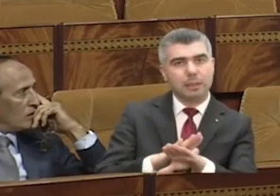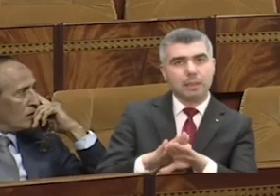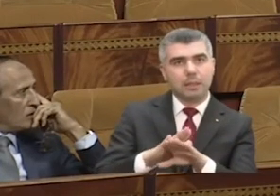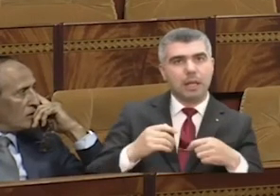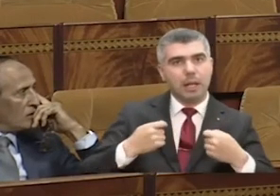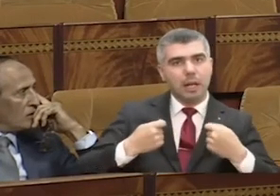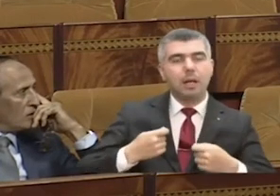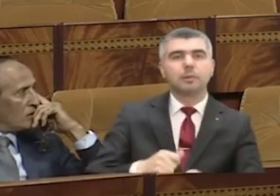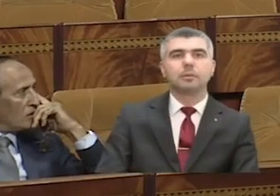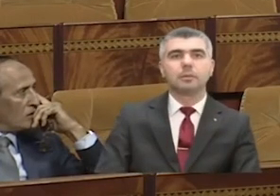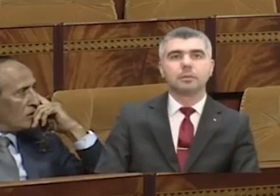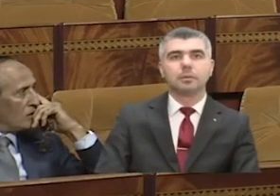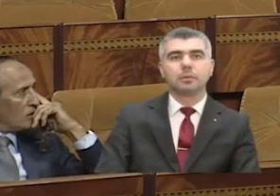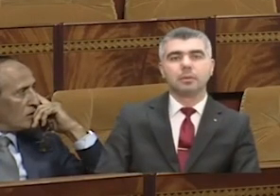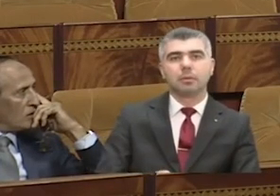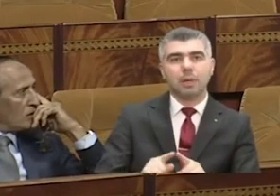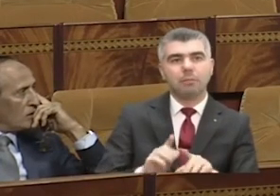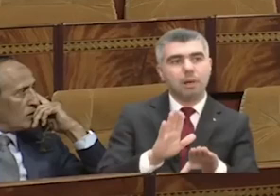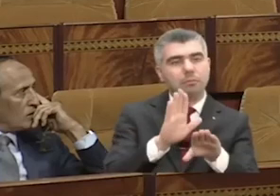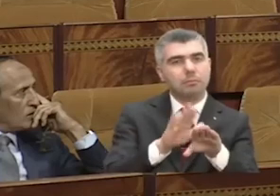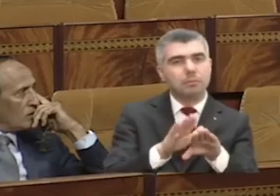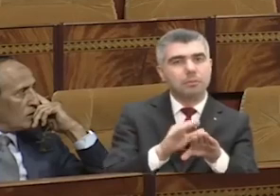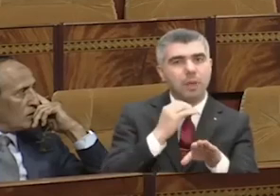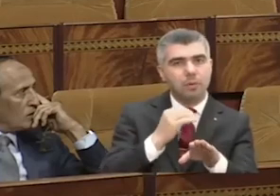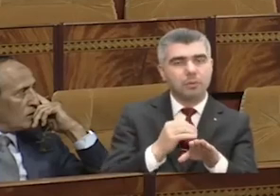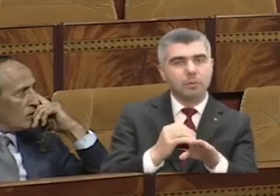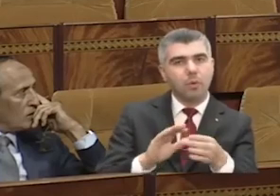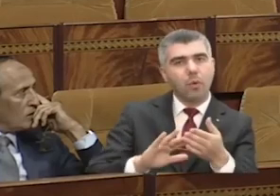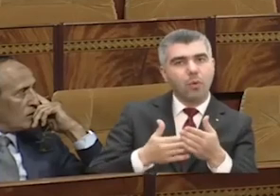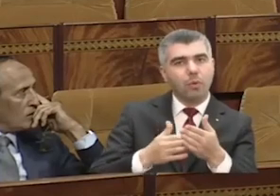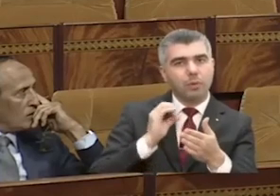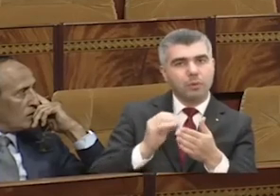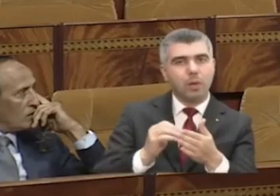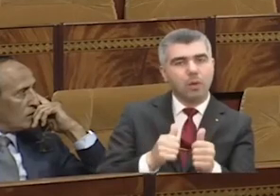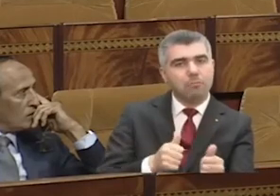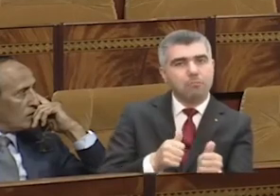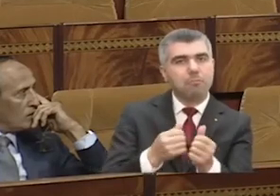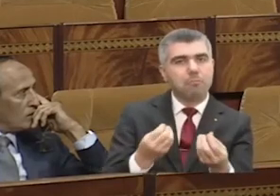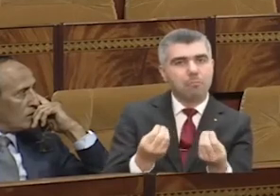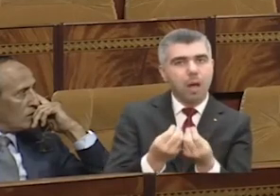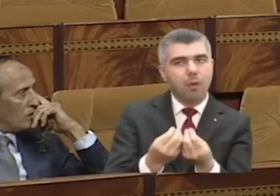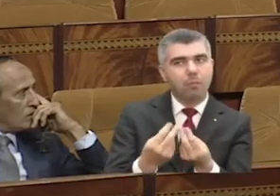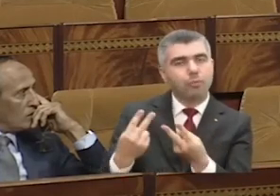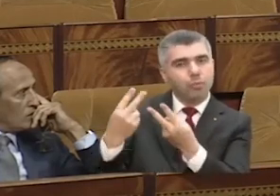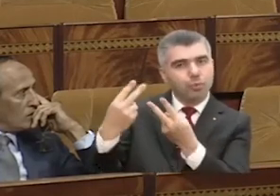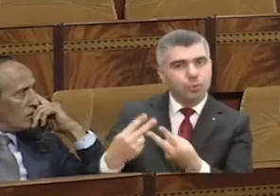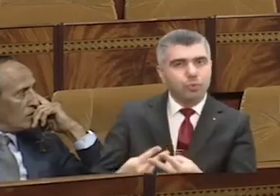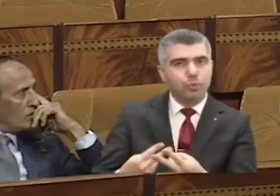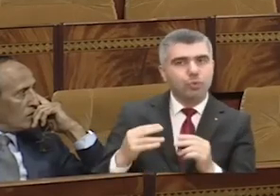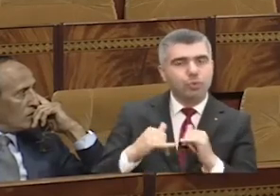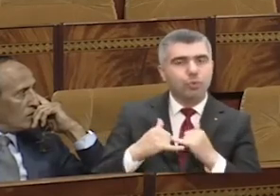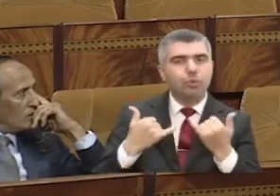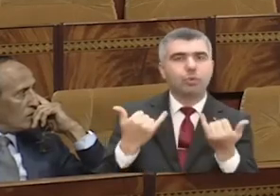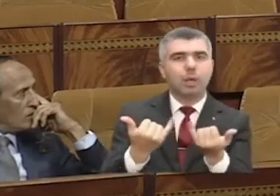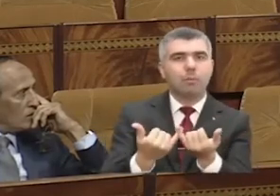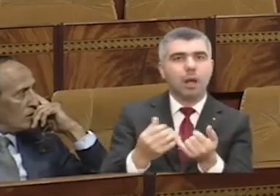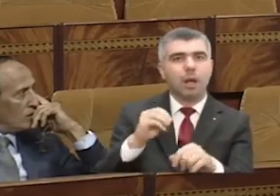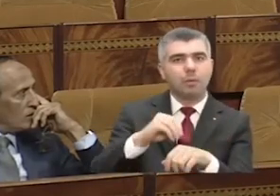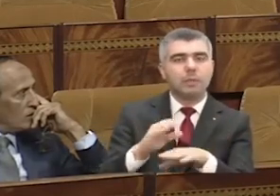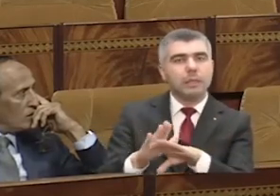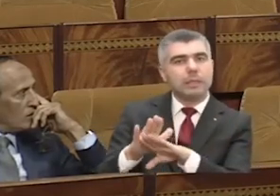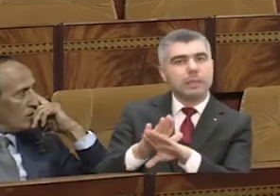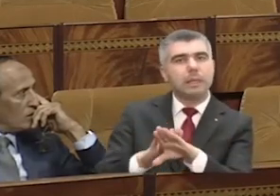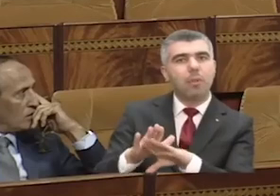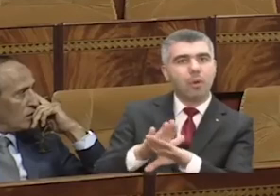أن تتفضلوا بإرسال أحد الإخوة اللي تيساعدوكم باش يطلبوا منهم يلتحقوا ويتقدم لهم